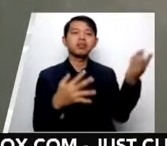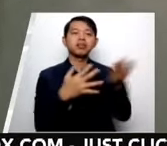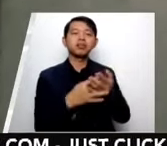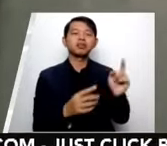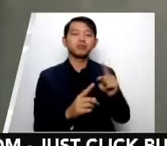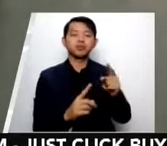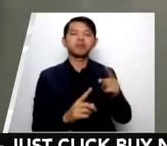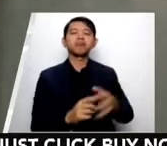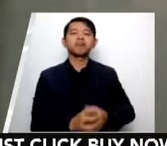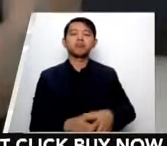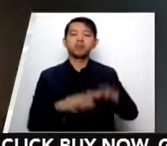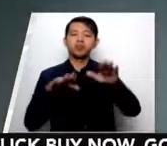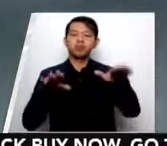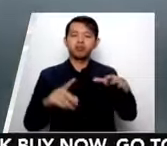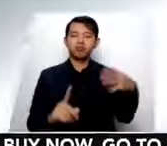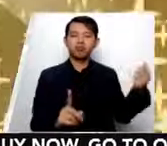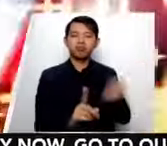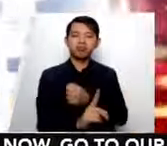ng